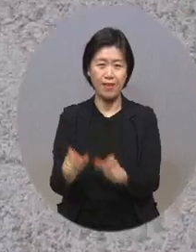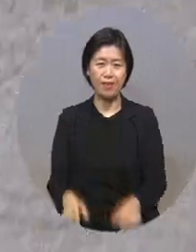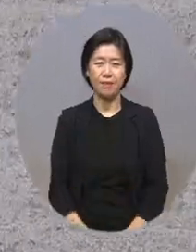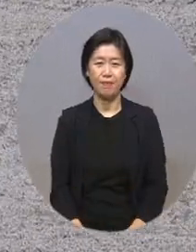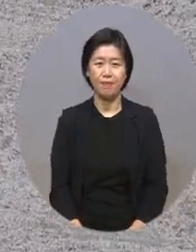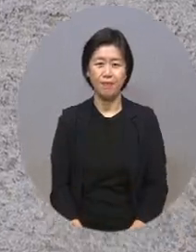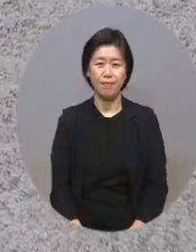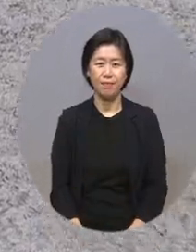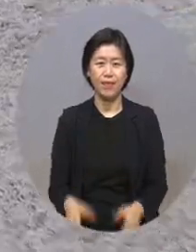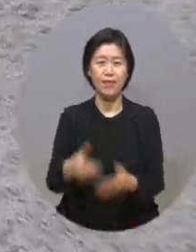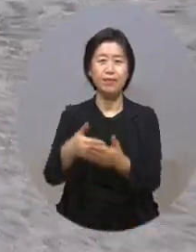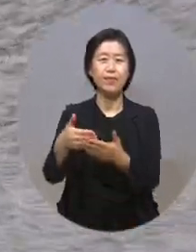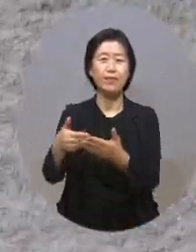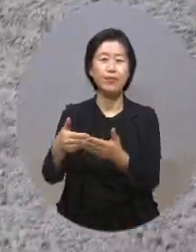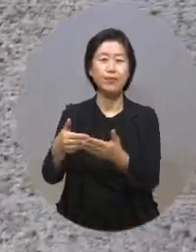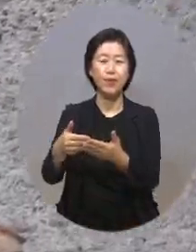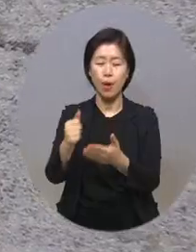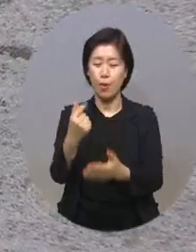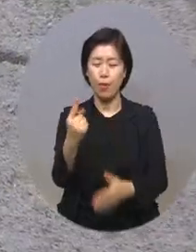자 미술가 되는 거예요.